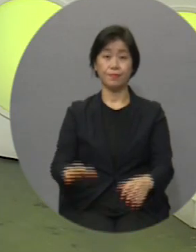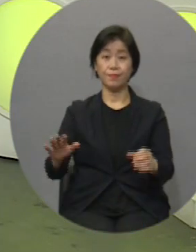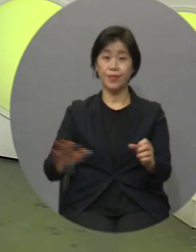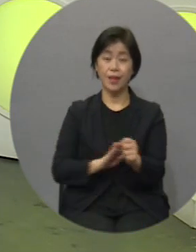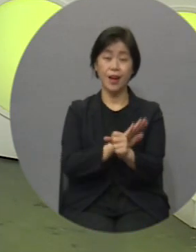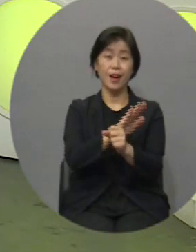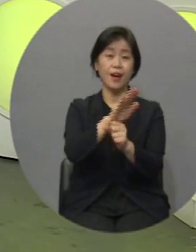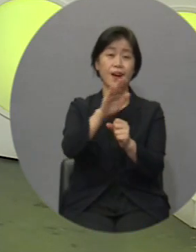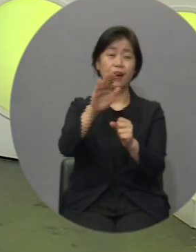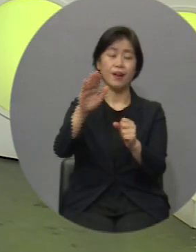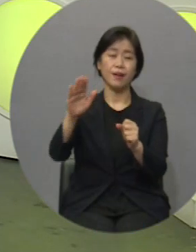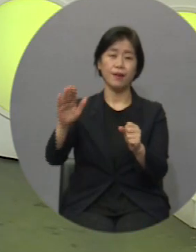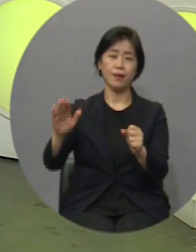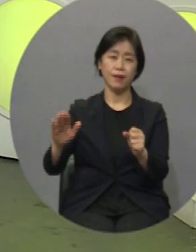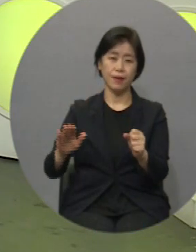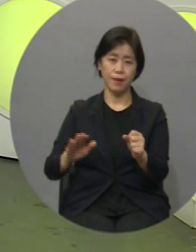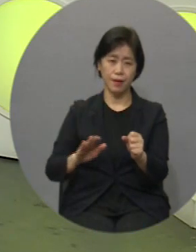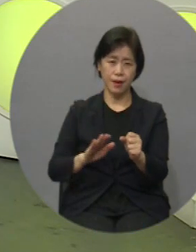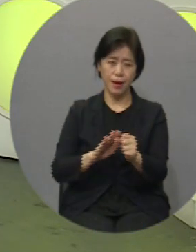사랑아